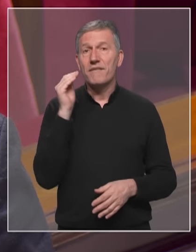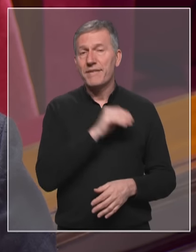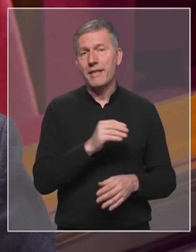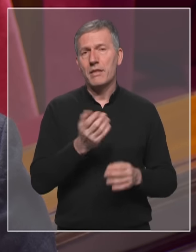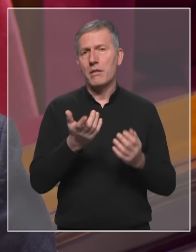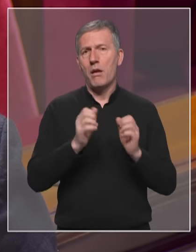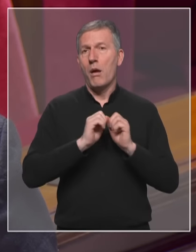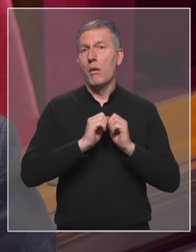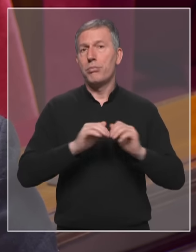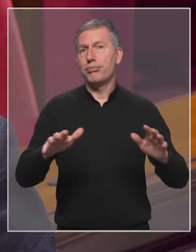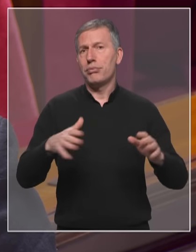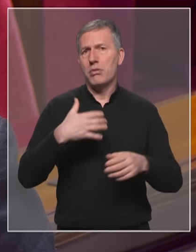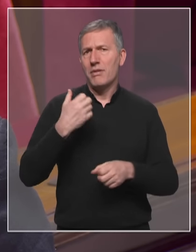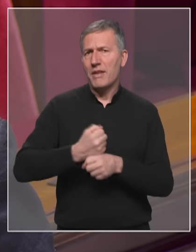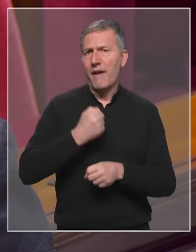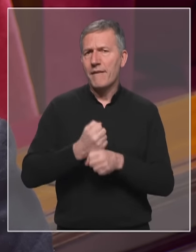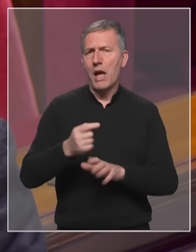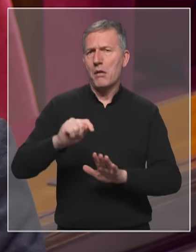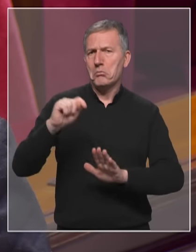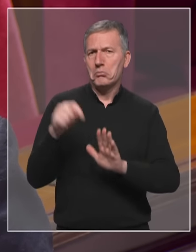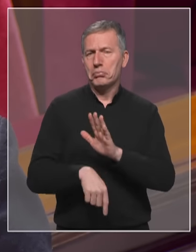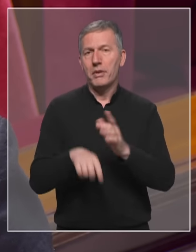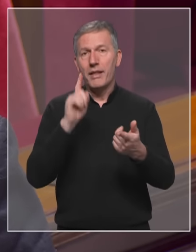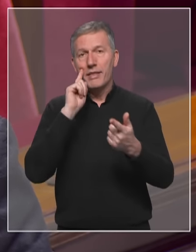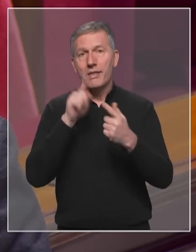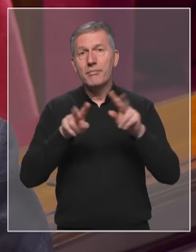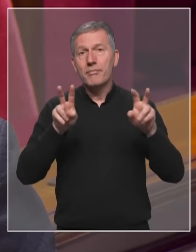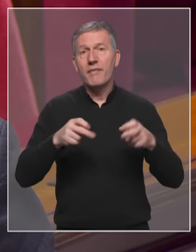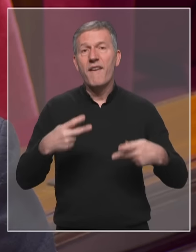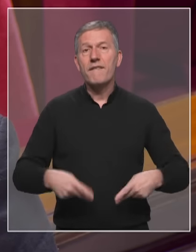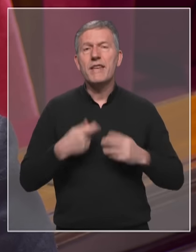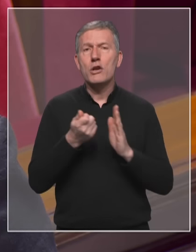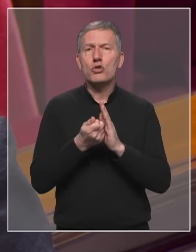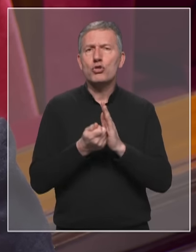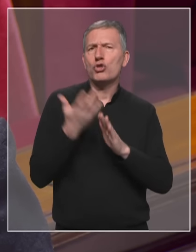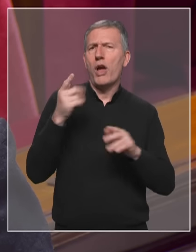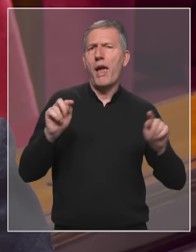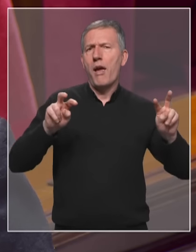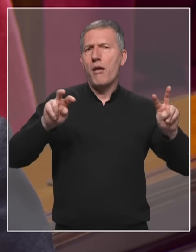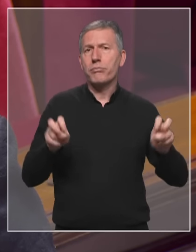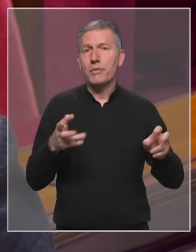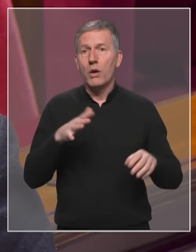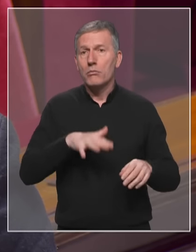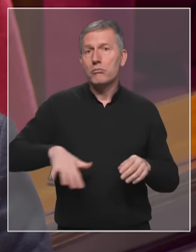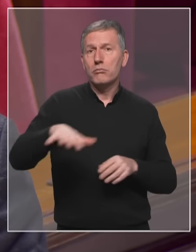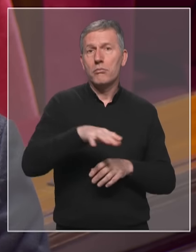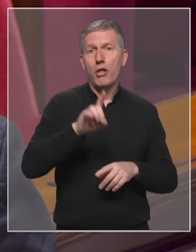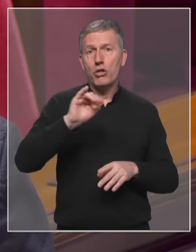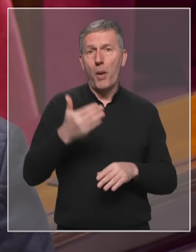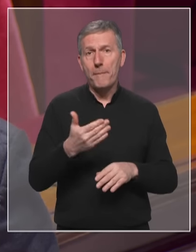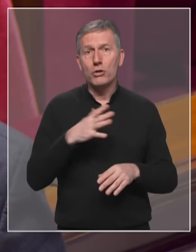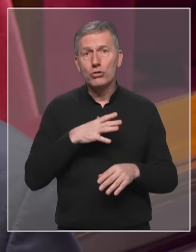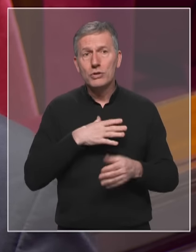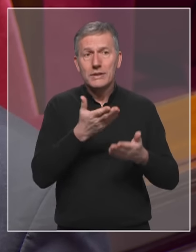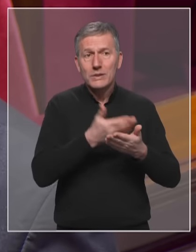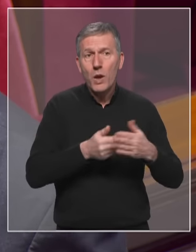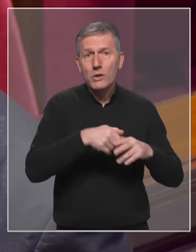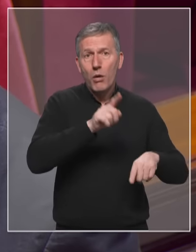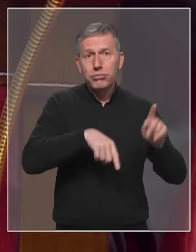lancer un travail approfondi sur la notion de vie chère au sens large sur l'ensemble de nos territoires ultramarins. Il y a des situations qui